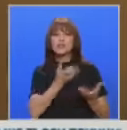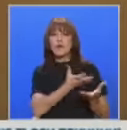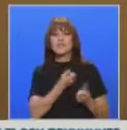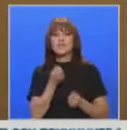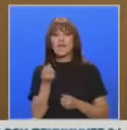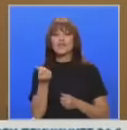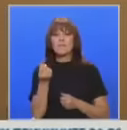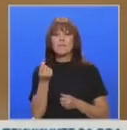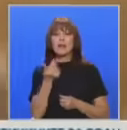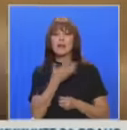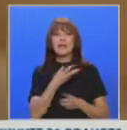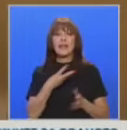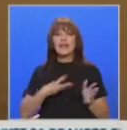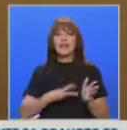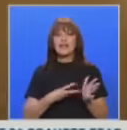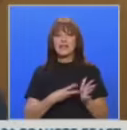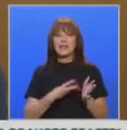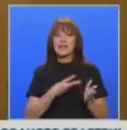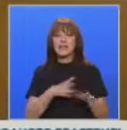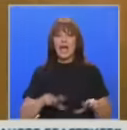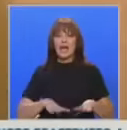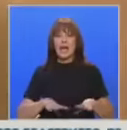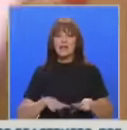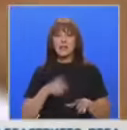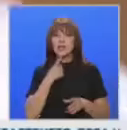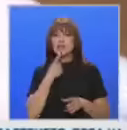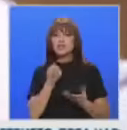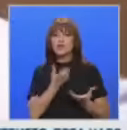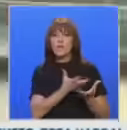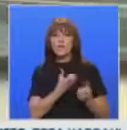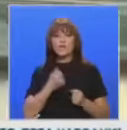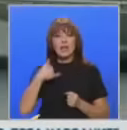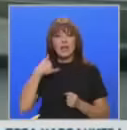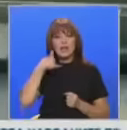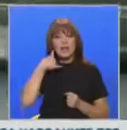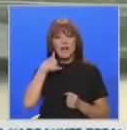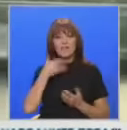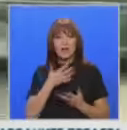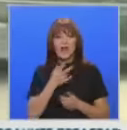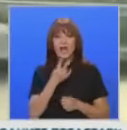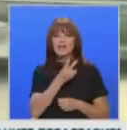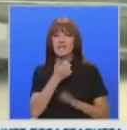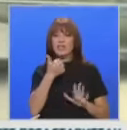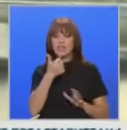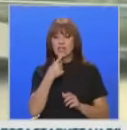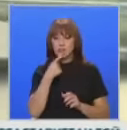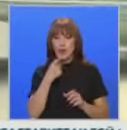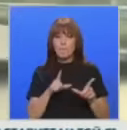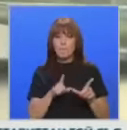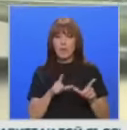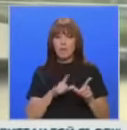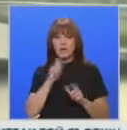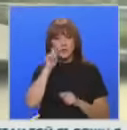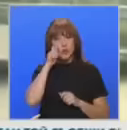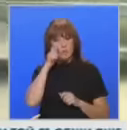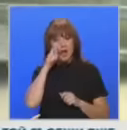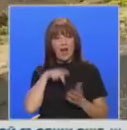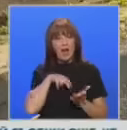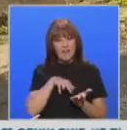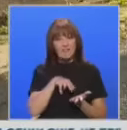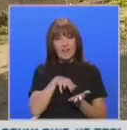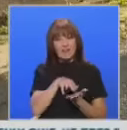гражданин? Обичате само, моля ви. Защо му взехте телефона? 26-годишният Мохамед се оплакал, че докато